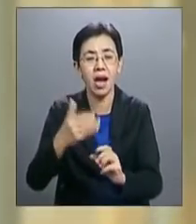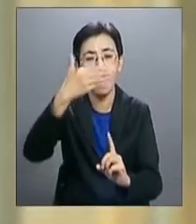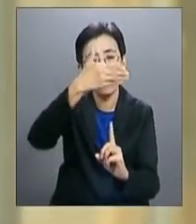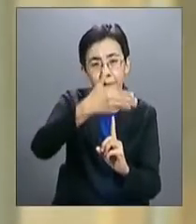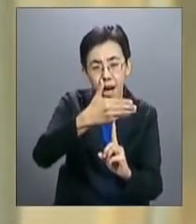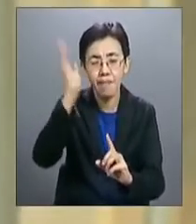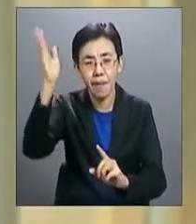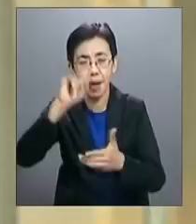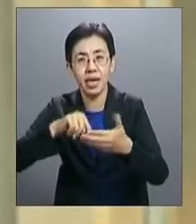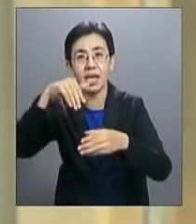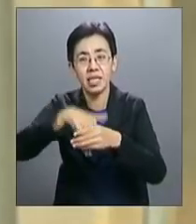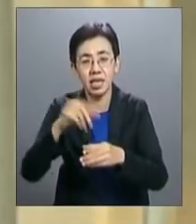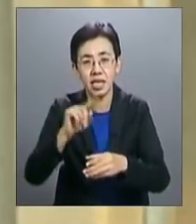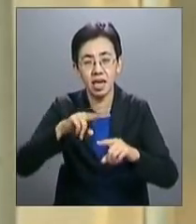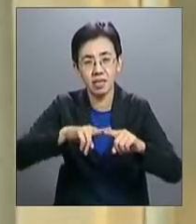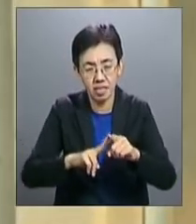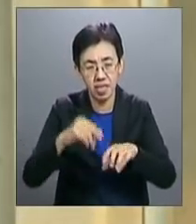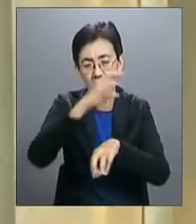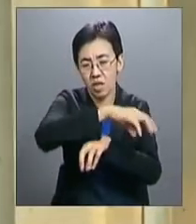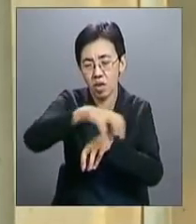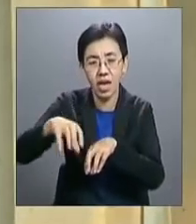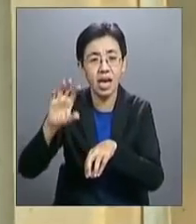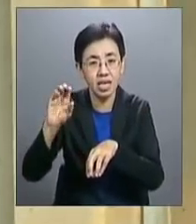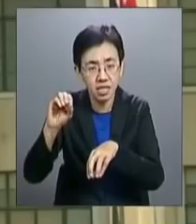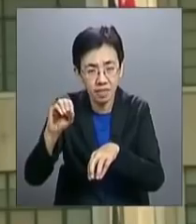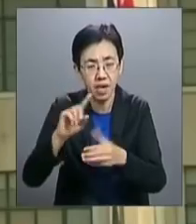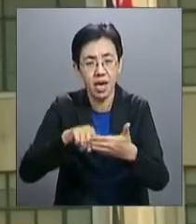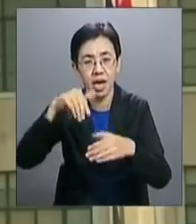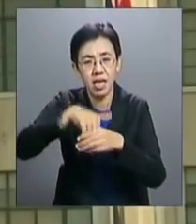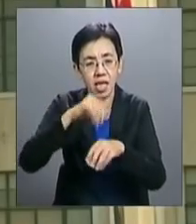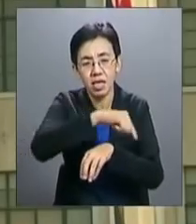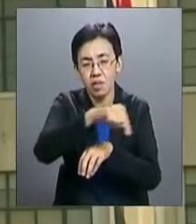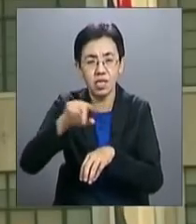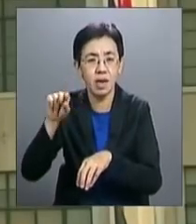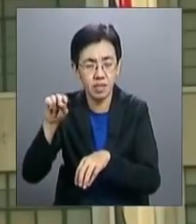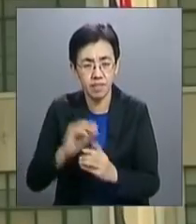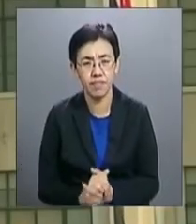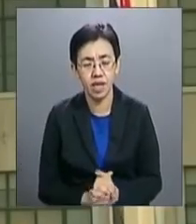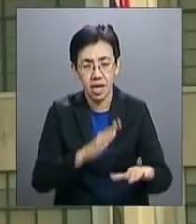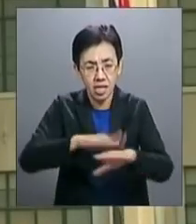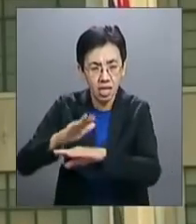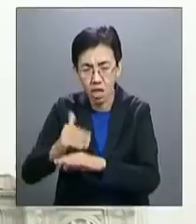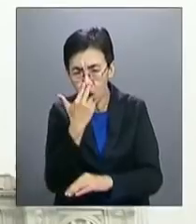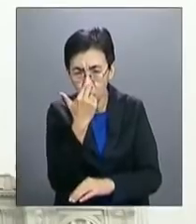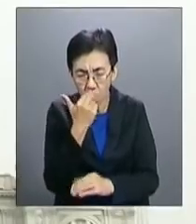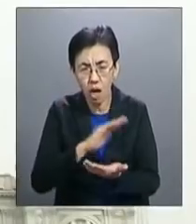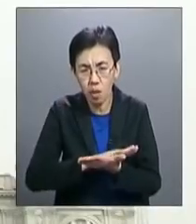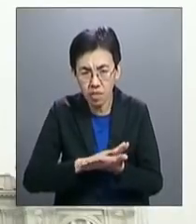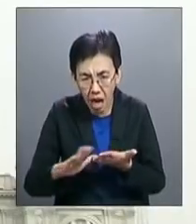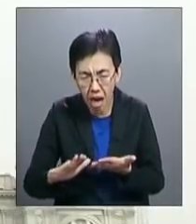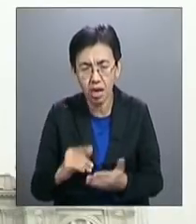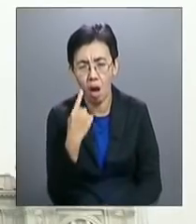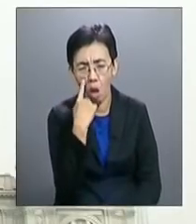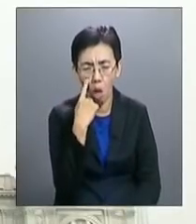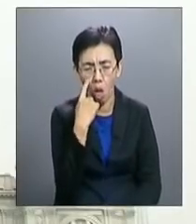ที่ลานคนเมืองสำนักงานเขตทั้ง50เขตและเขตเลือกตั้ง30เขตแต่กำชับให้คำนึงถึงความสะอาดและไม่บดบังสาย